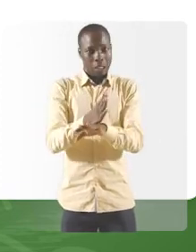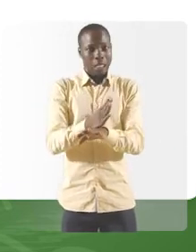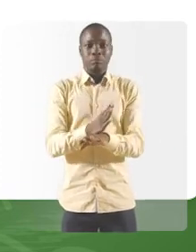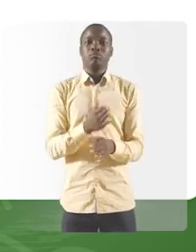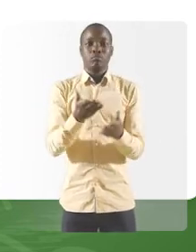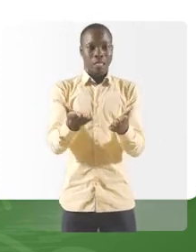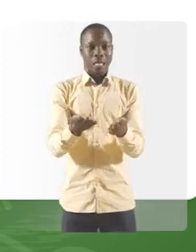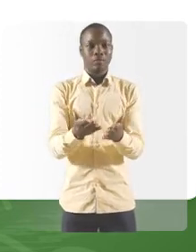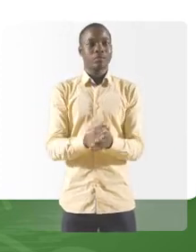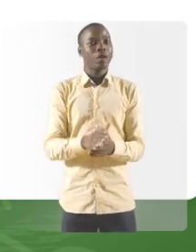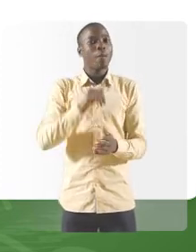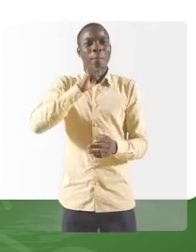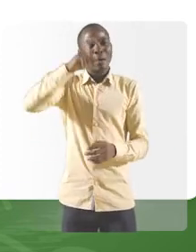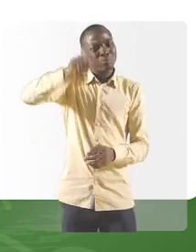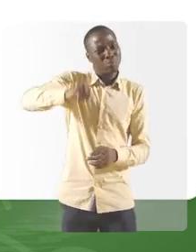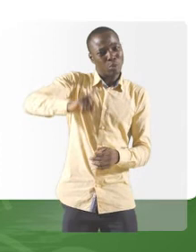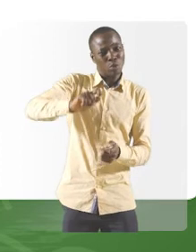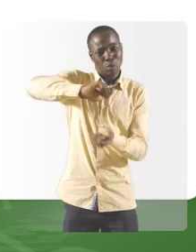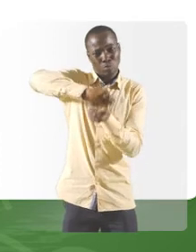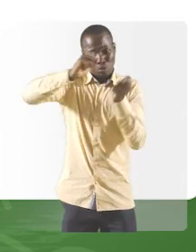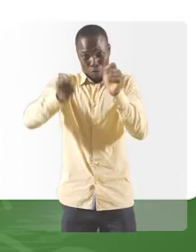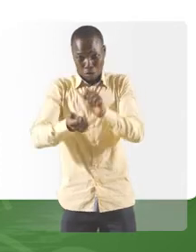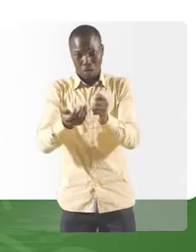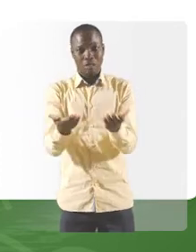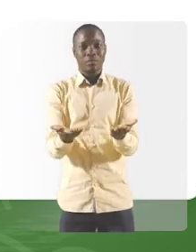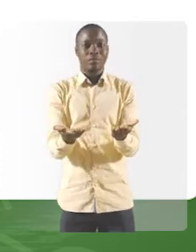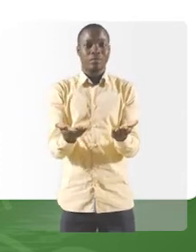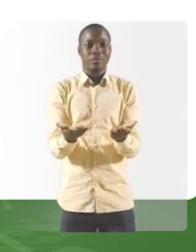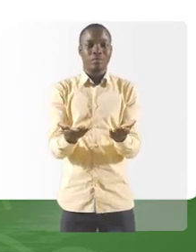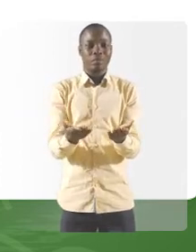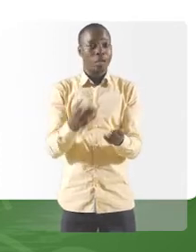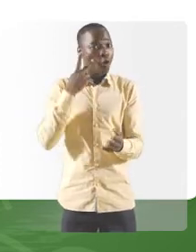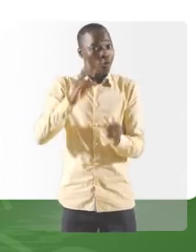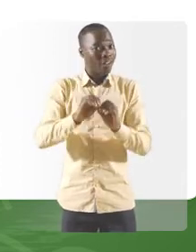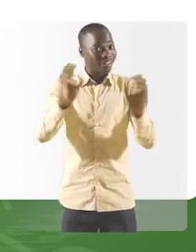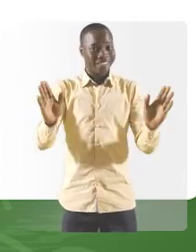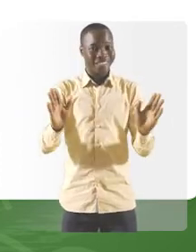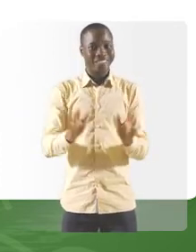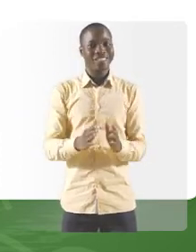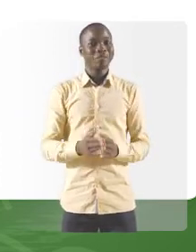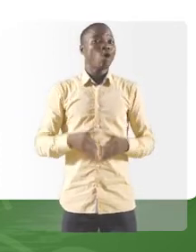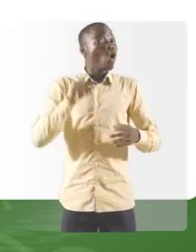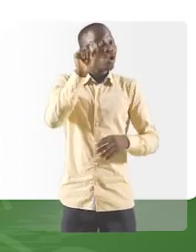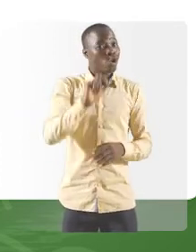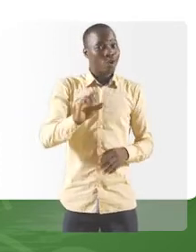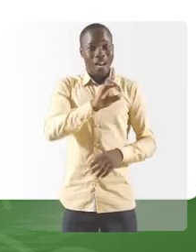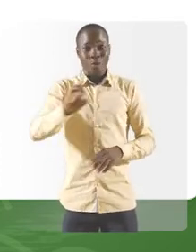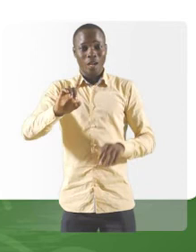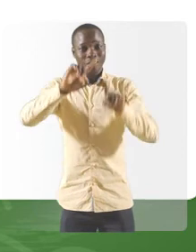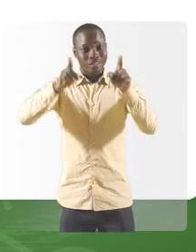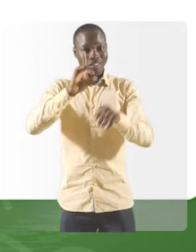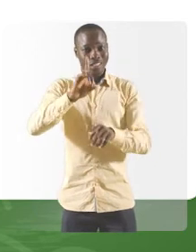AX plus B. Donc, on n'a plus besoin de transformer. Ainsi donc, la droite D a